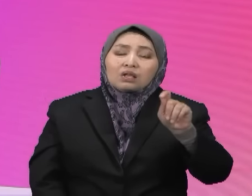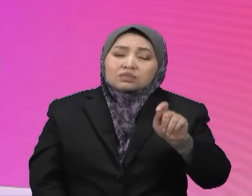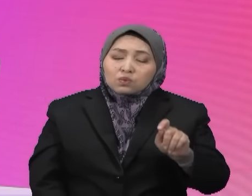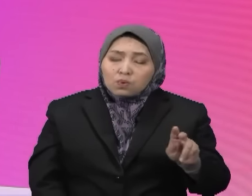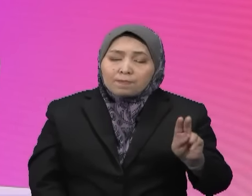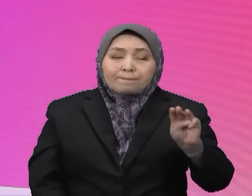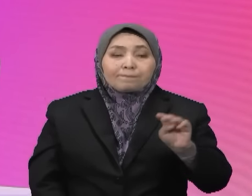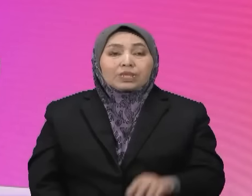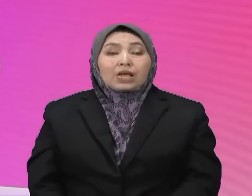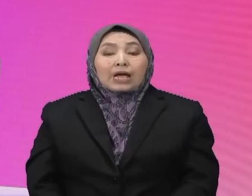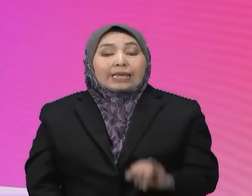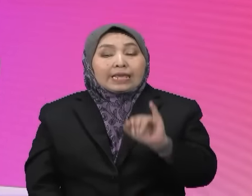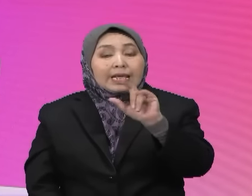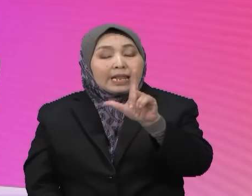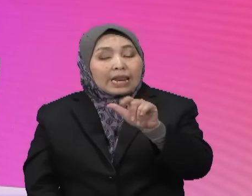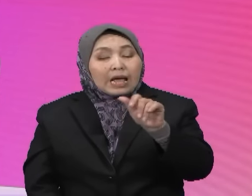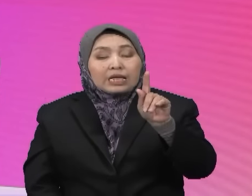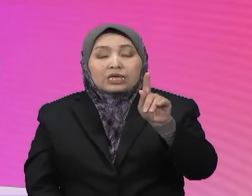raja'atum. Cuba.